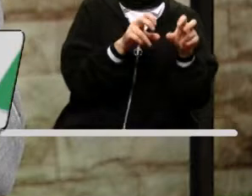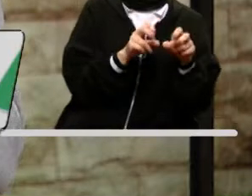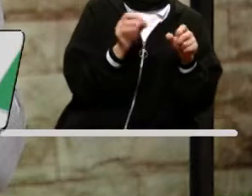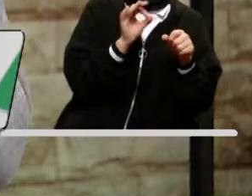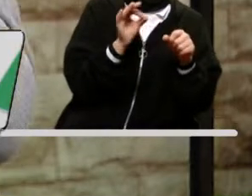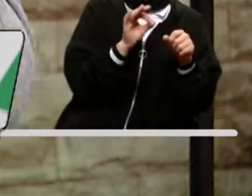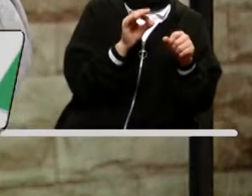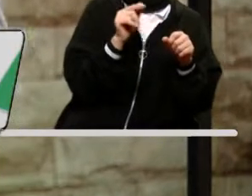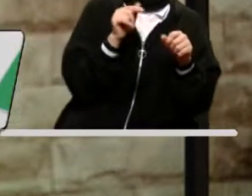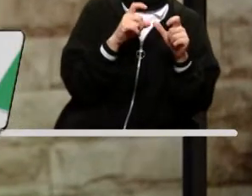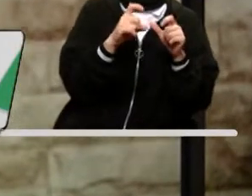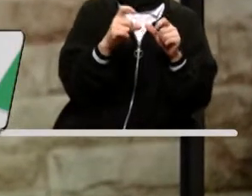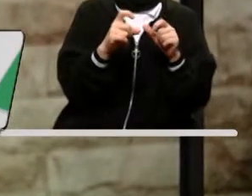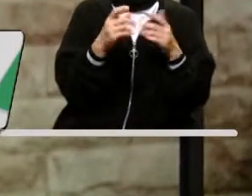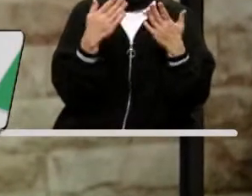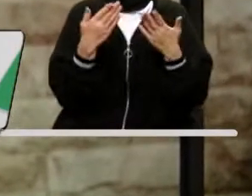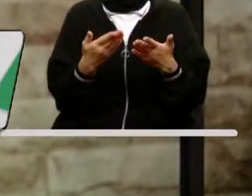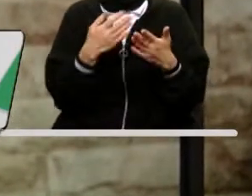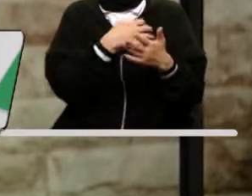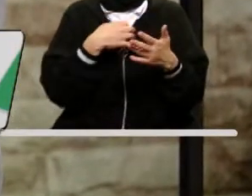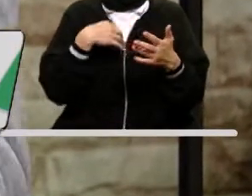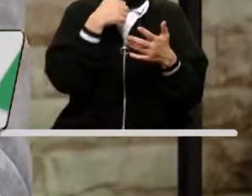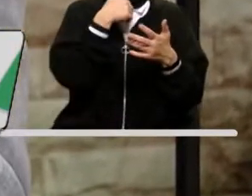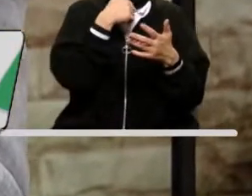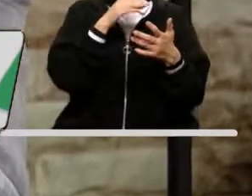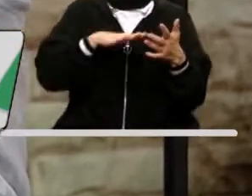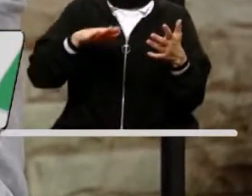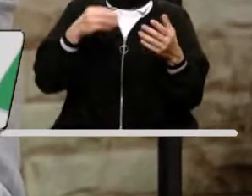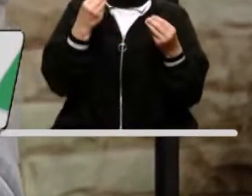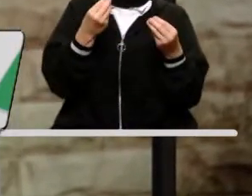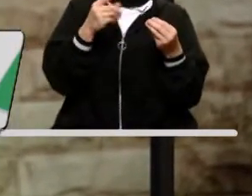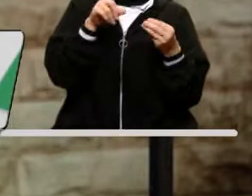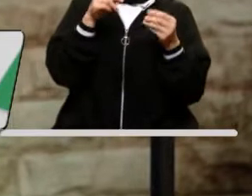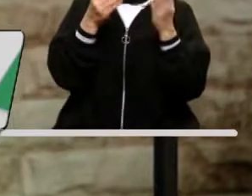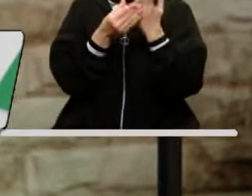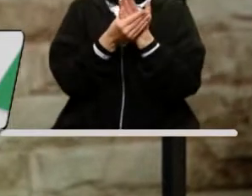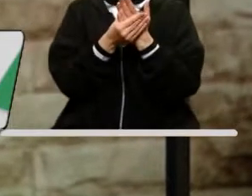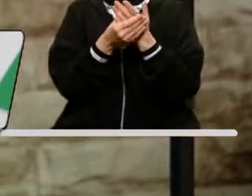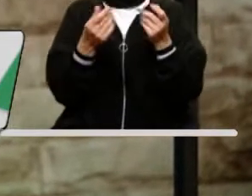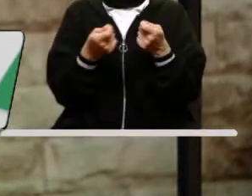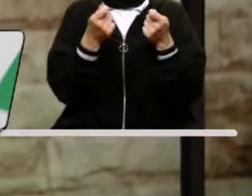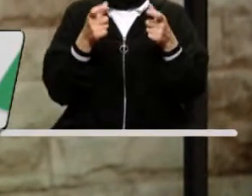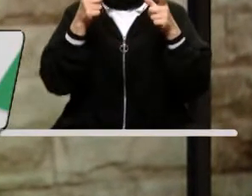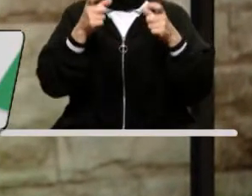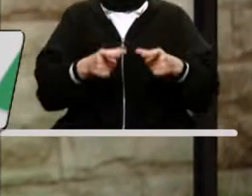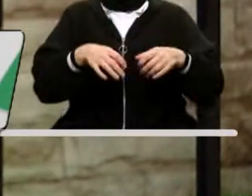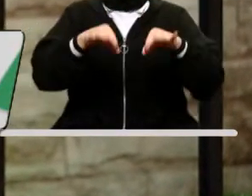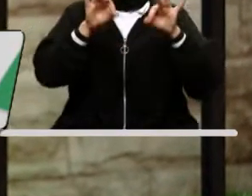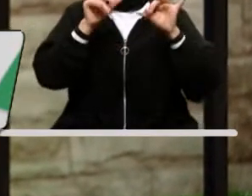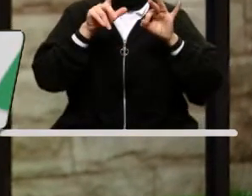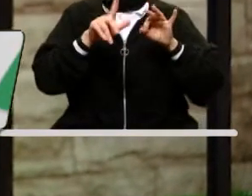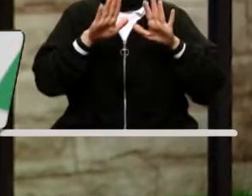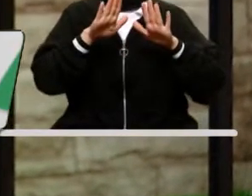baba çocuğa iyi bir çalışma ortamı sağlamak zorundadır. Elbette kontrol etmektir ama daha gergemez kaç aldın değil de günün nasıl